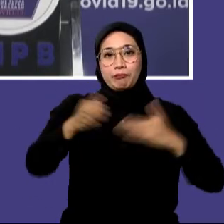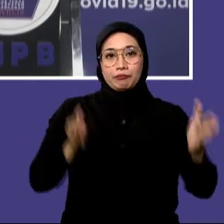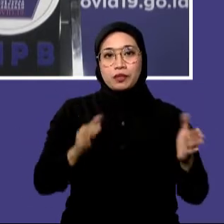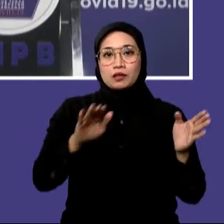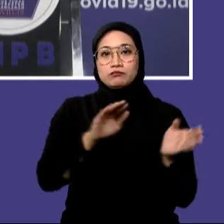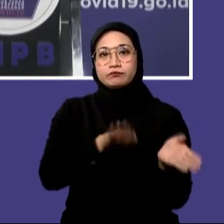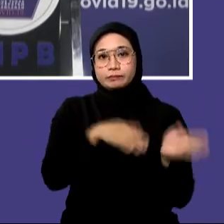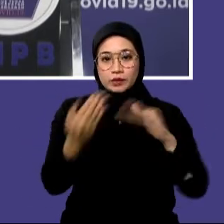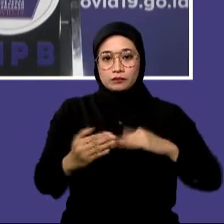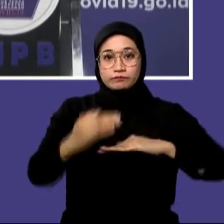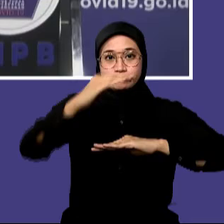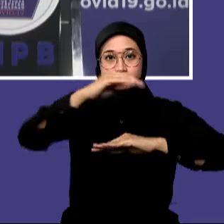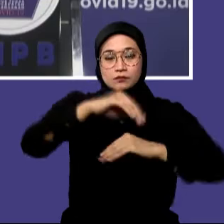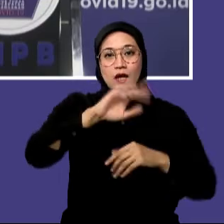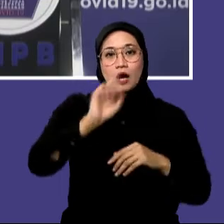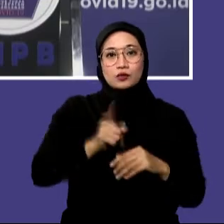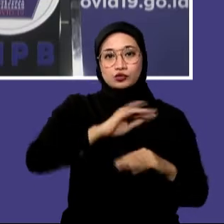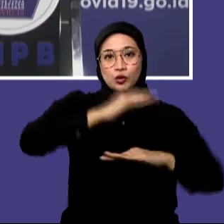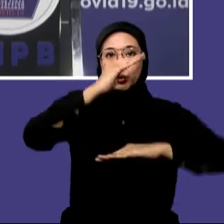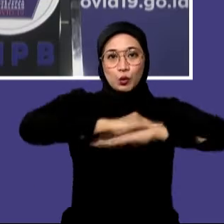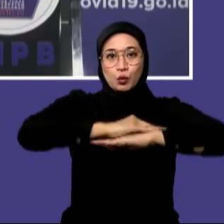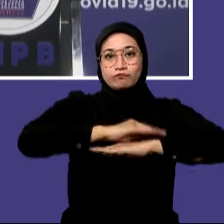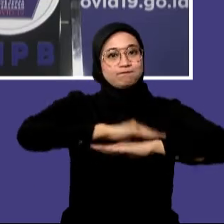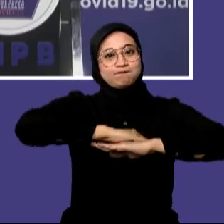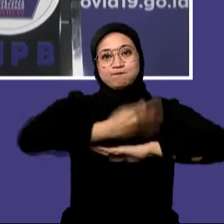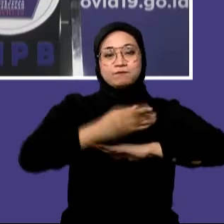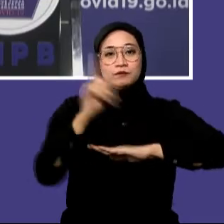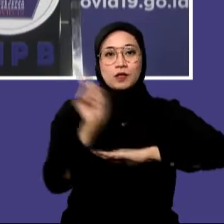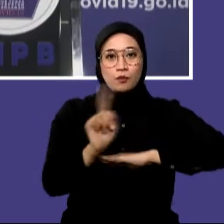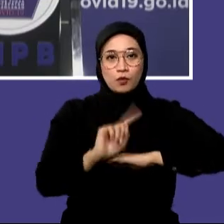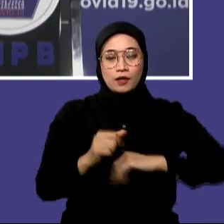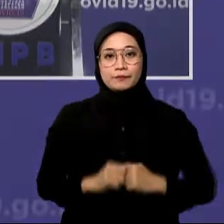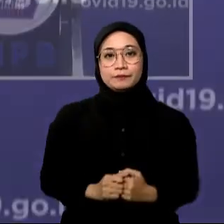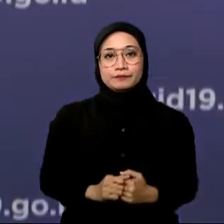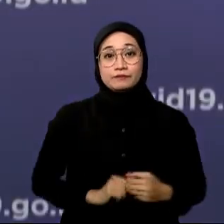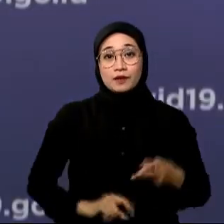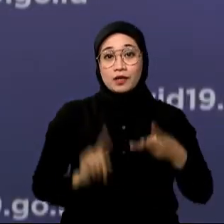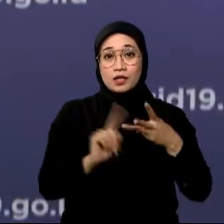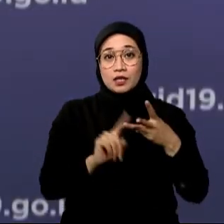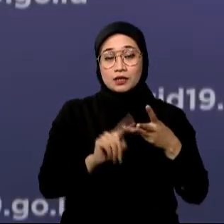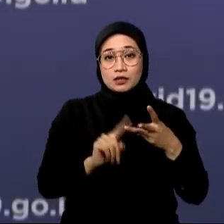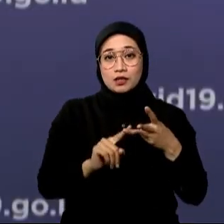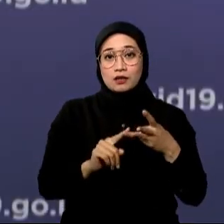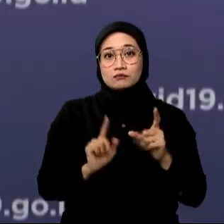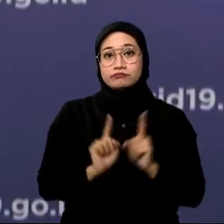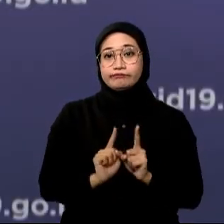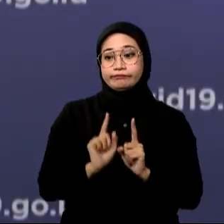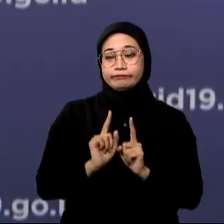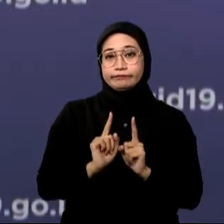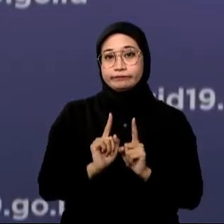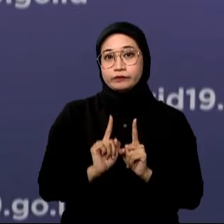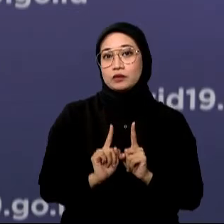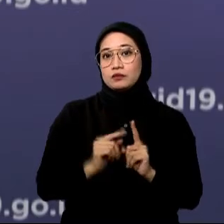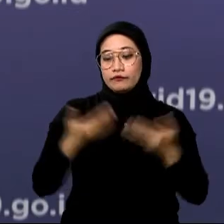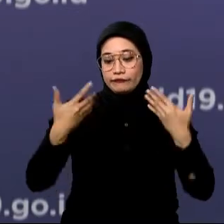untuk menghindari kerumunan yang berpotensi sulitnya melakukan physical distancing, disarankan, sekali